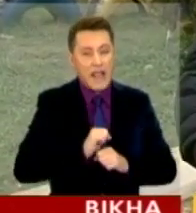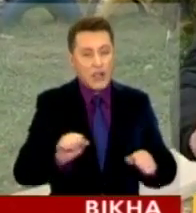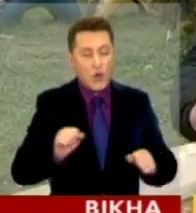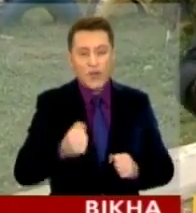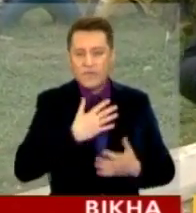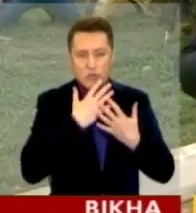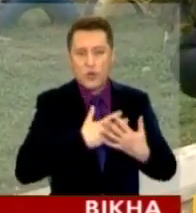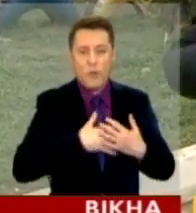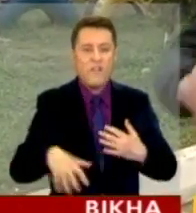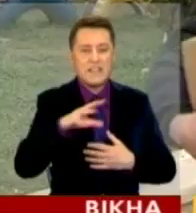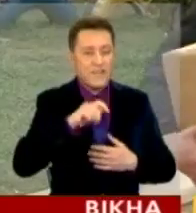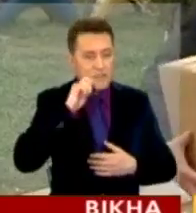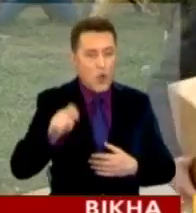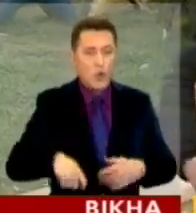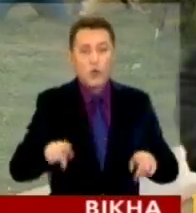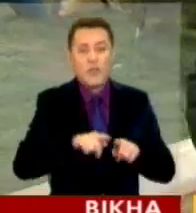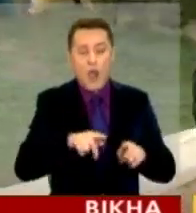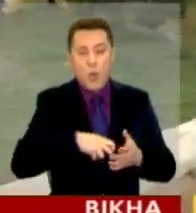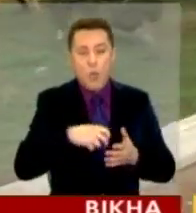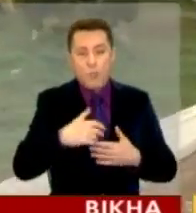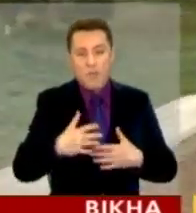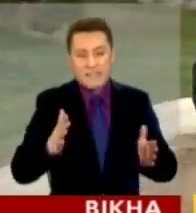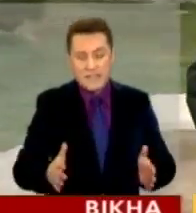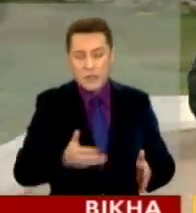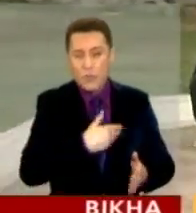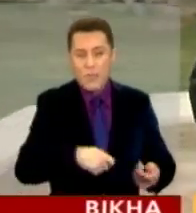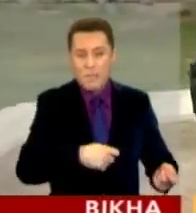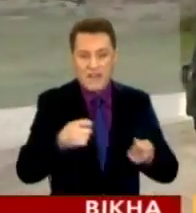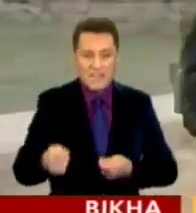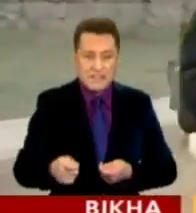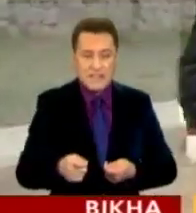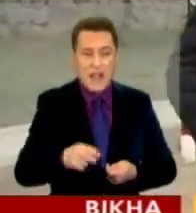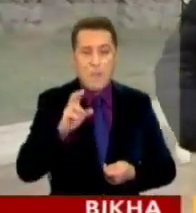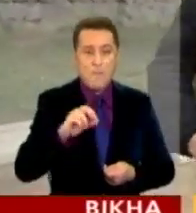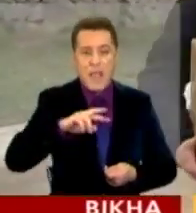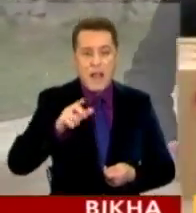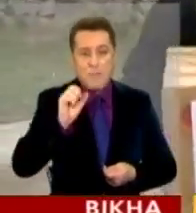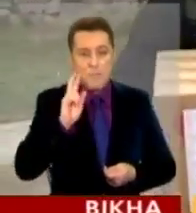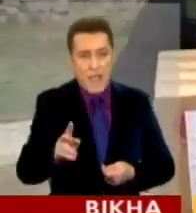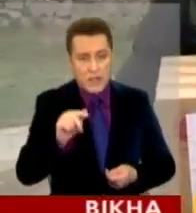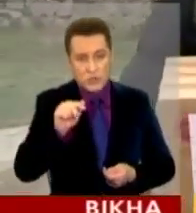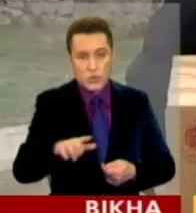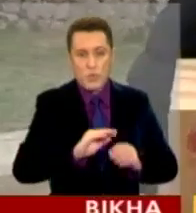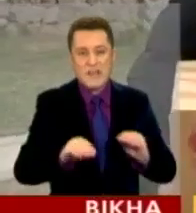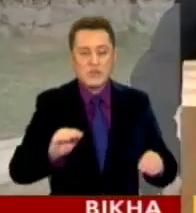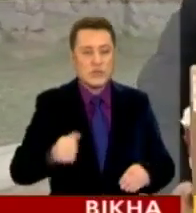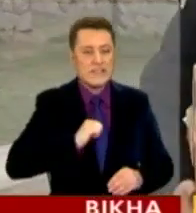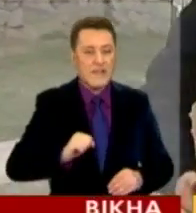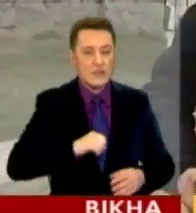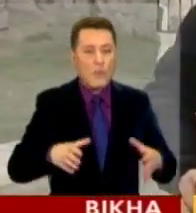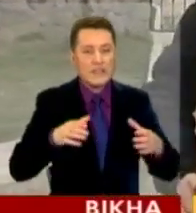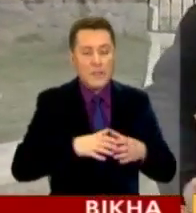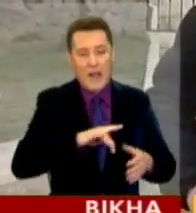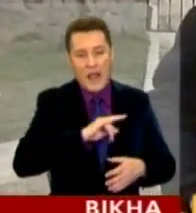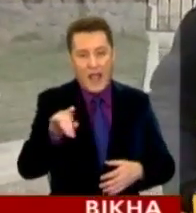зі всієї України. Ось таку посилку ми привезли у Бельбек. Тут базується Севастопольська бригада